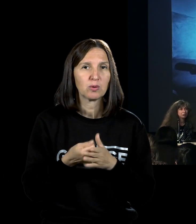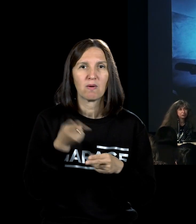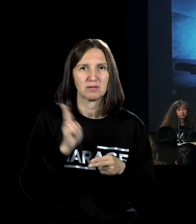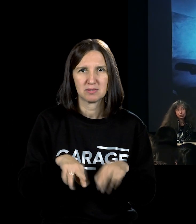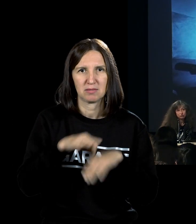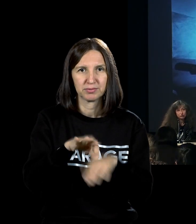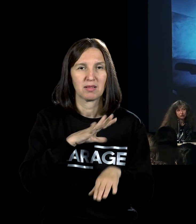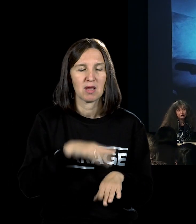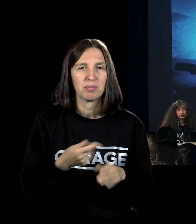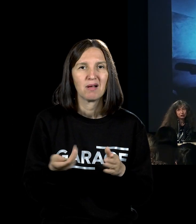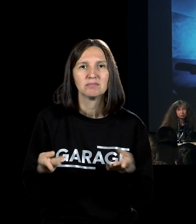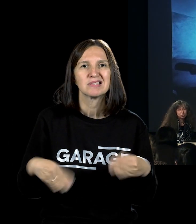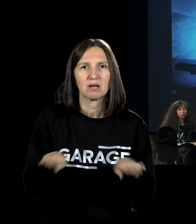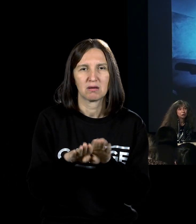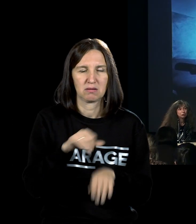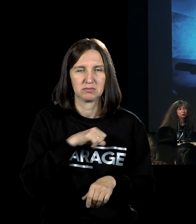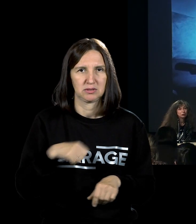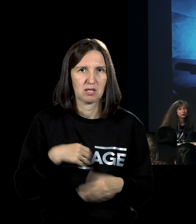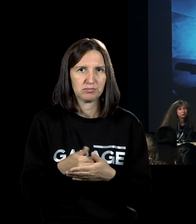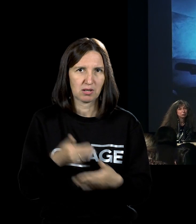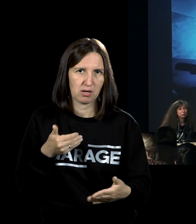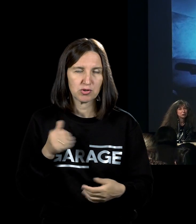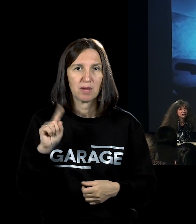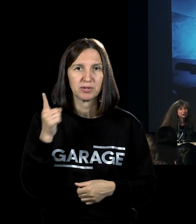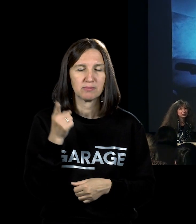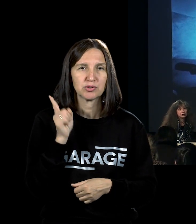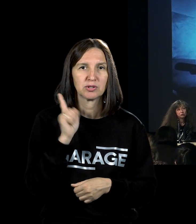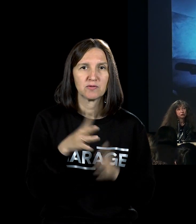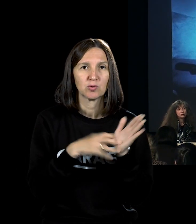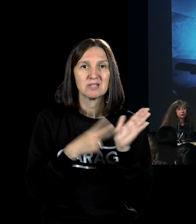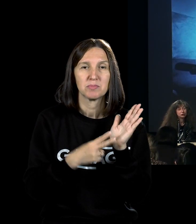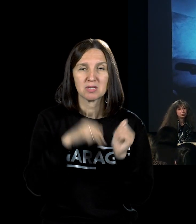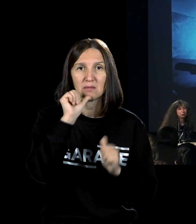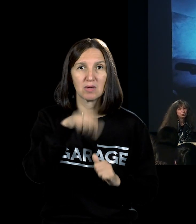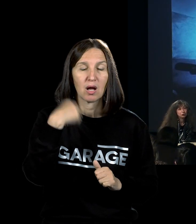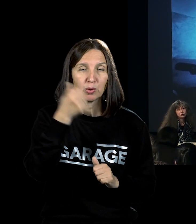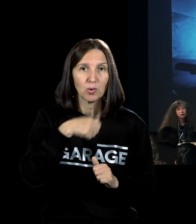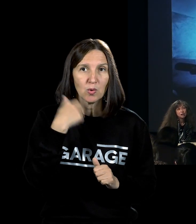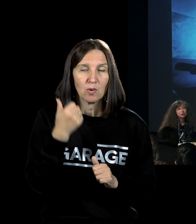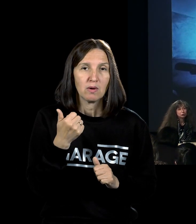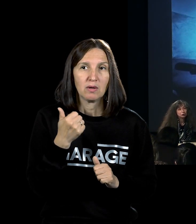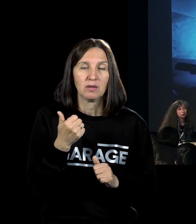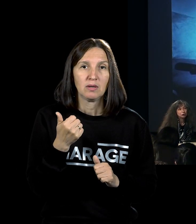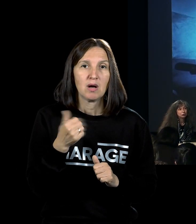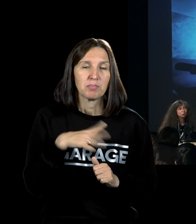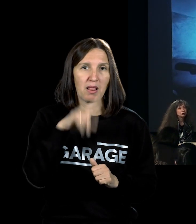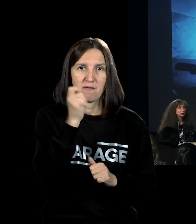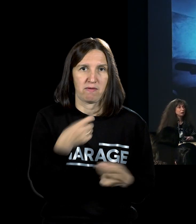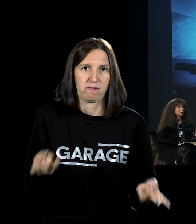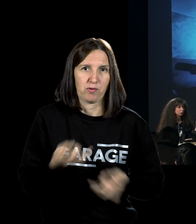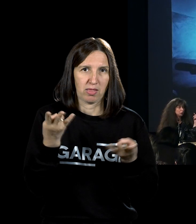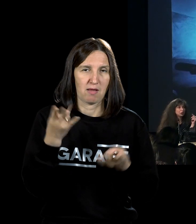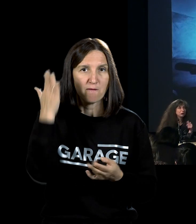та же война во Вьетнаме, и происходят огромные массовые протесты американских художников, которые заключаются в том,